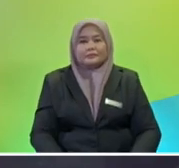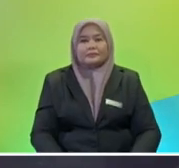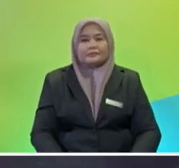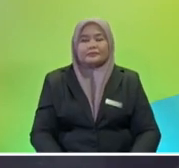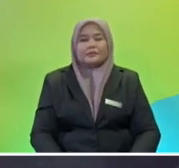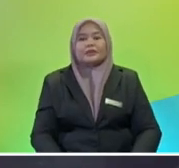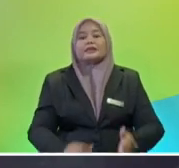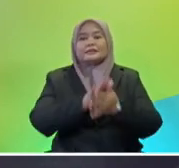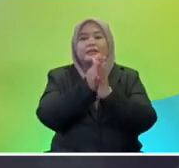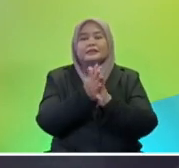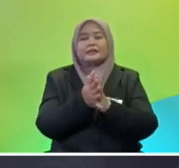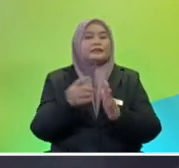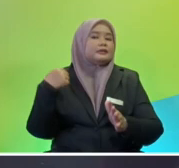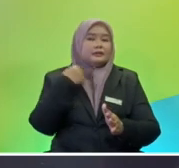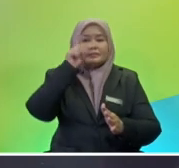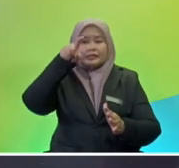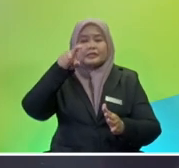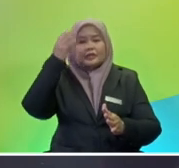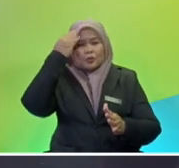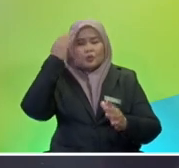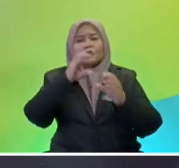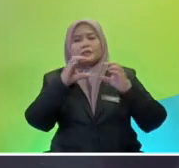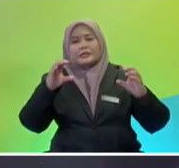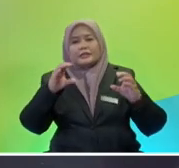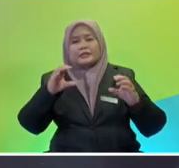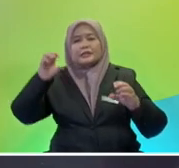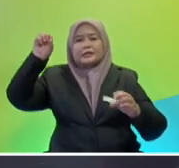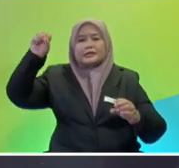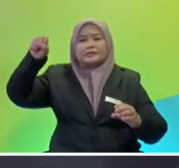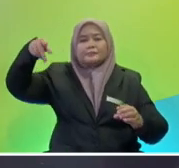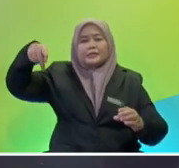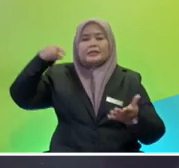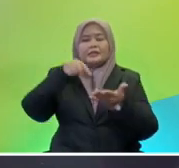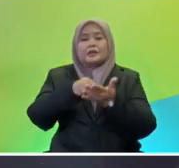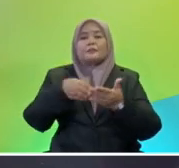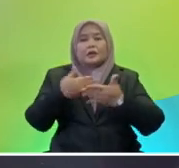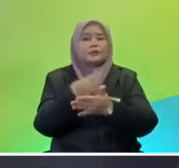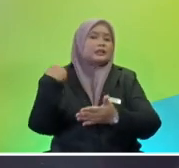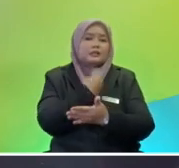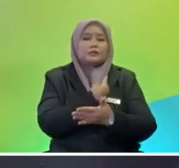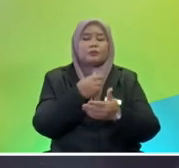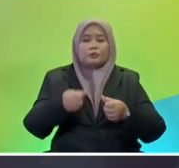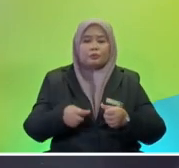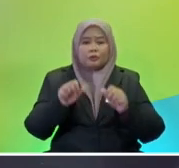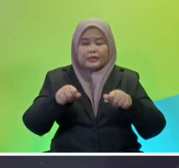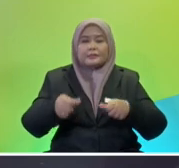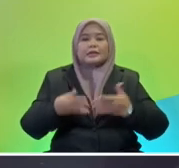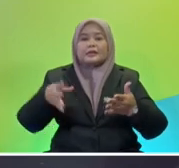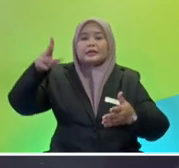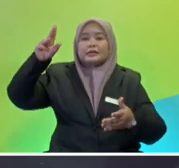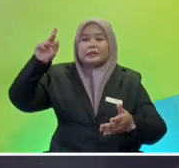jadi kita kena tahu ciri-ciri standar prestasi ini barulah kita boleh memberikan TV yang